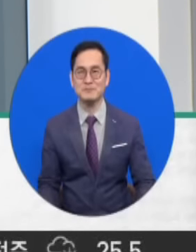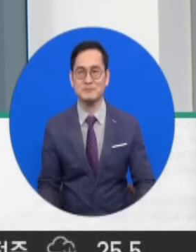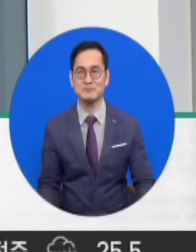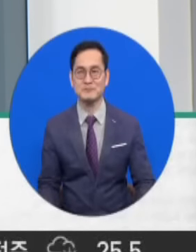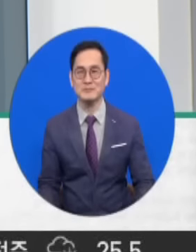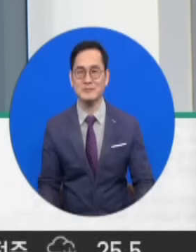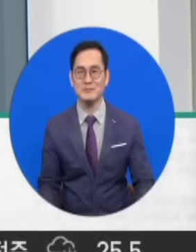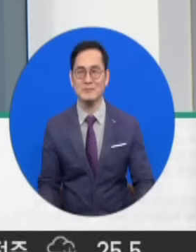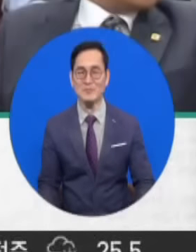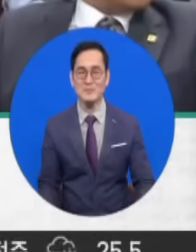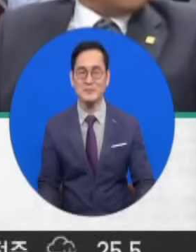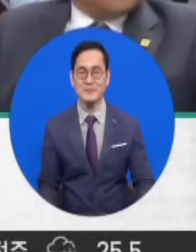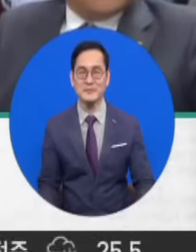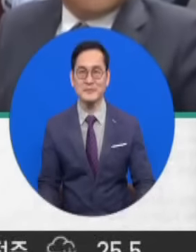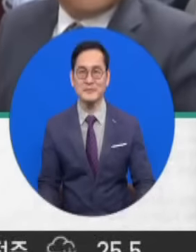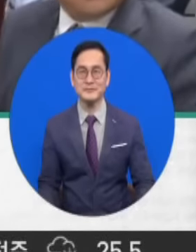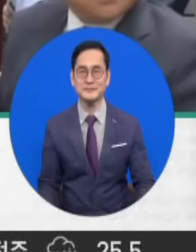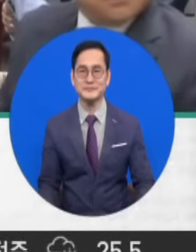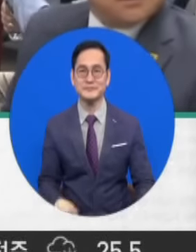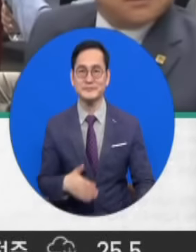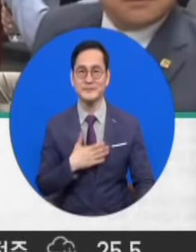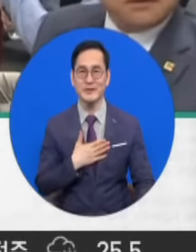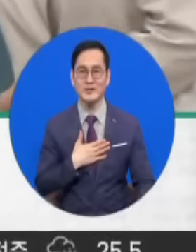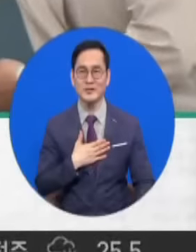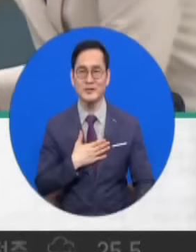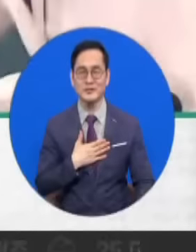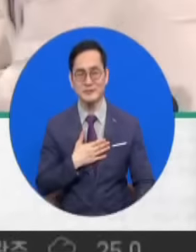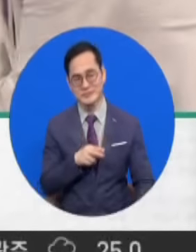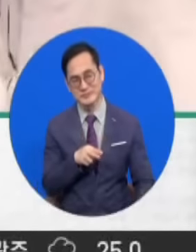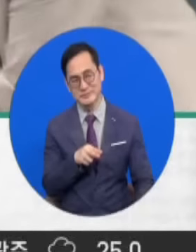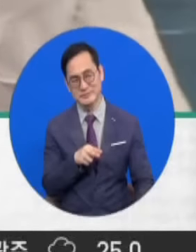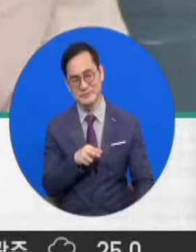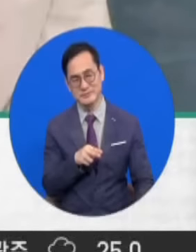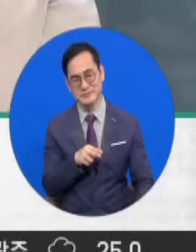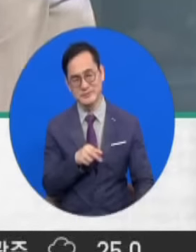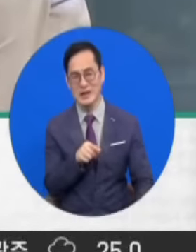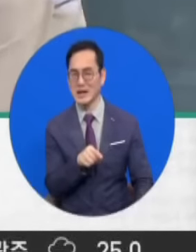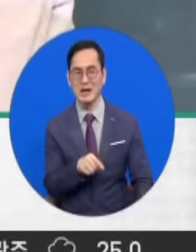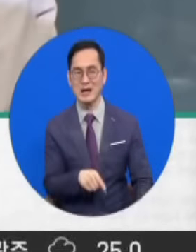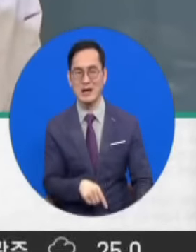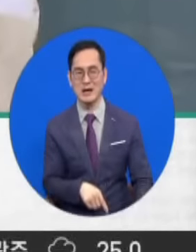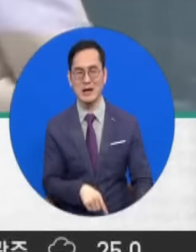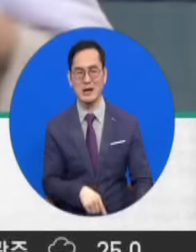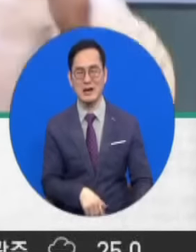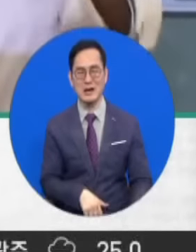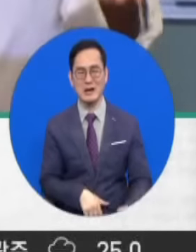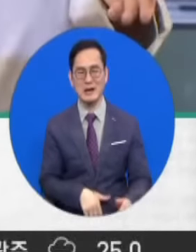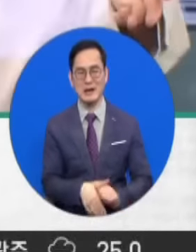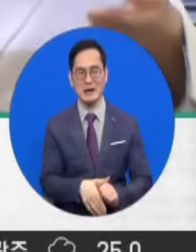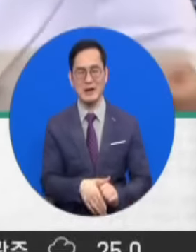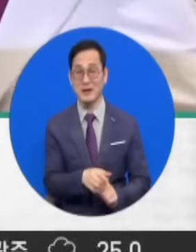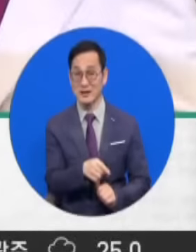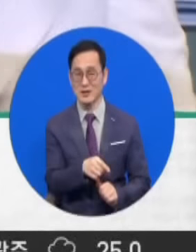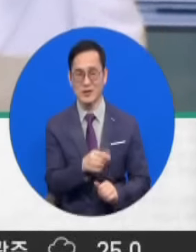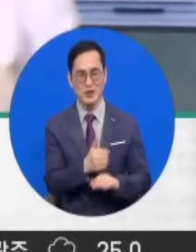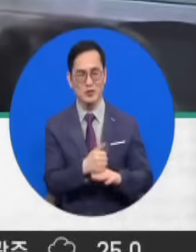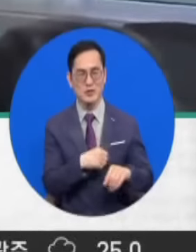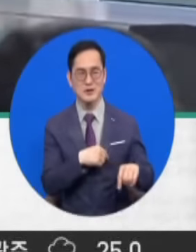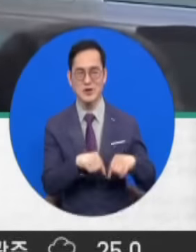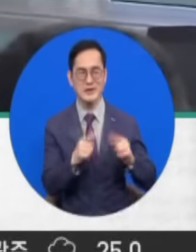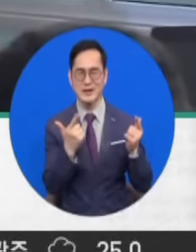그 두 번의 연판장 사태를 보면서 이것은 정치가 아니고 폭력이다라는 느낌을